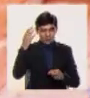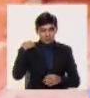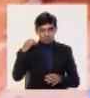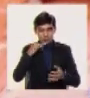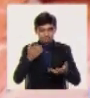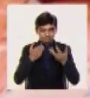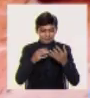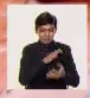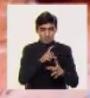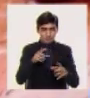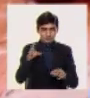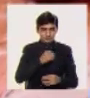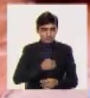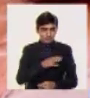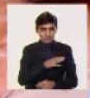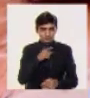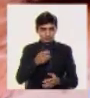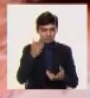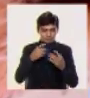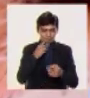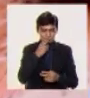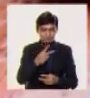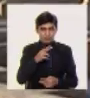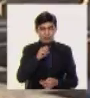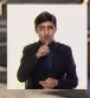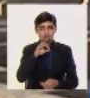культурного наследия исследователи даже называют позором.